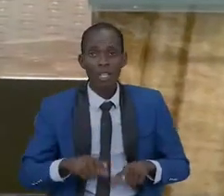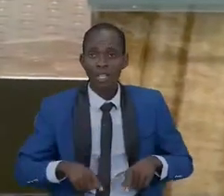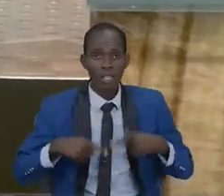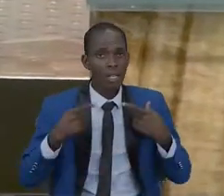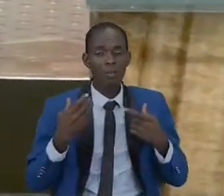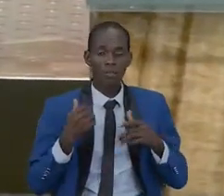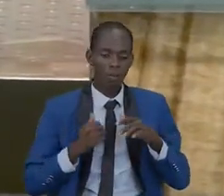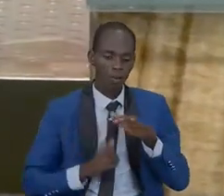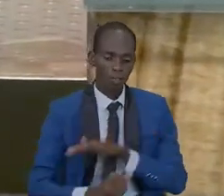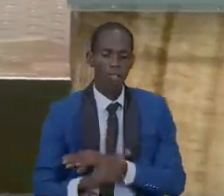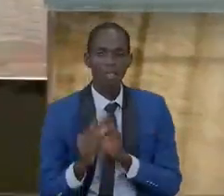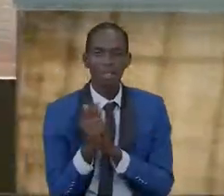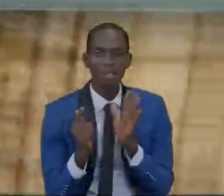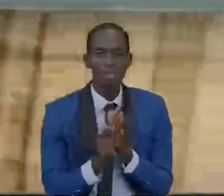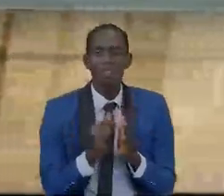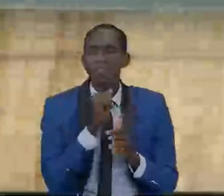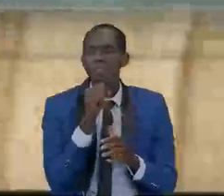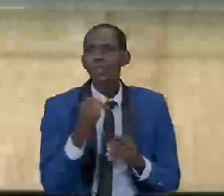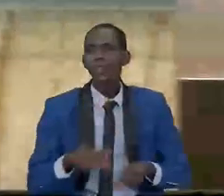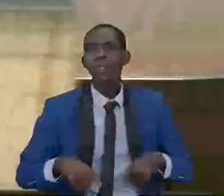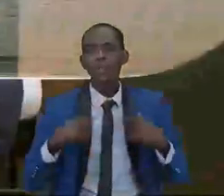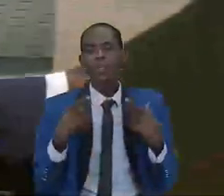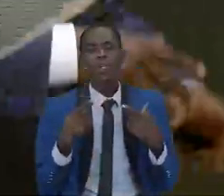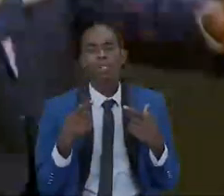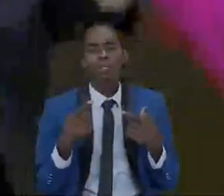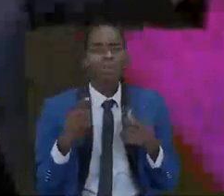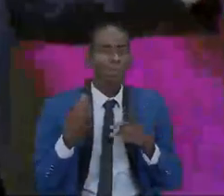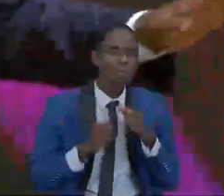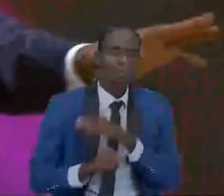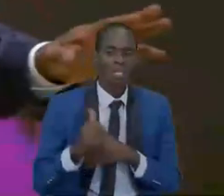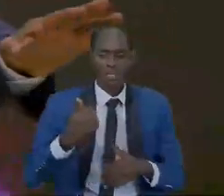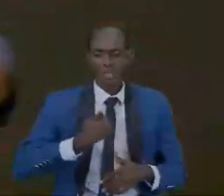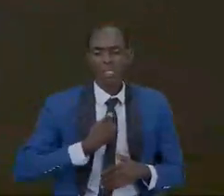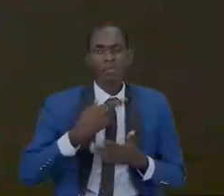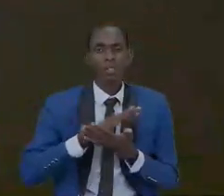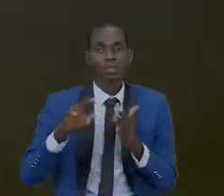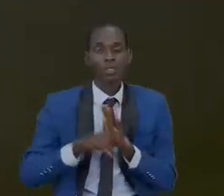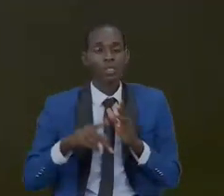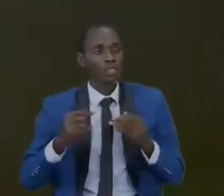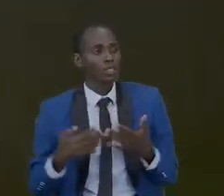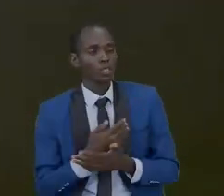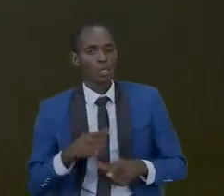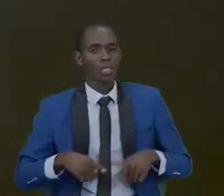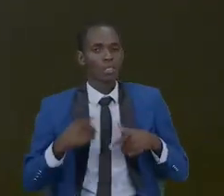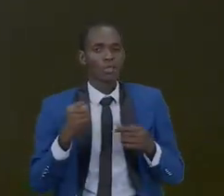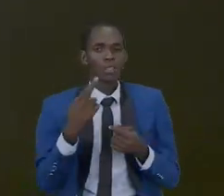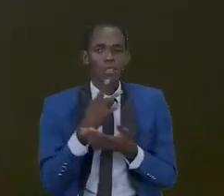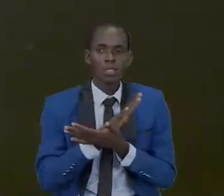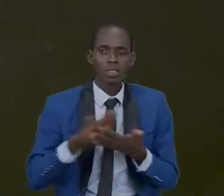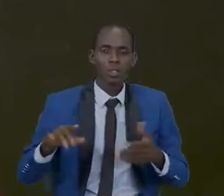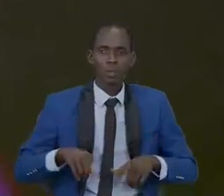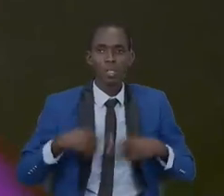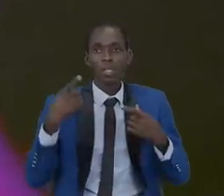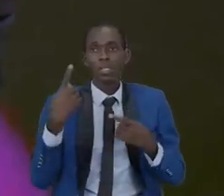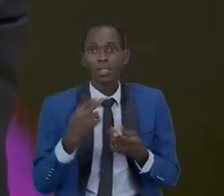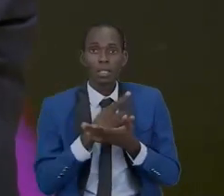la loi ce n'est pas la vie sous la justice de soi la nouvelle vie la vie racheté la vie juste